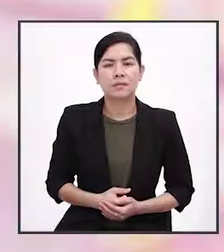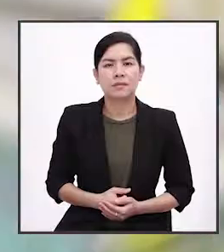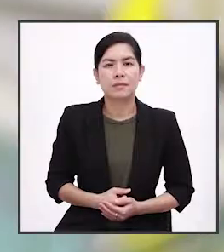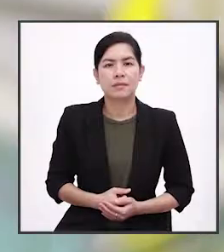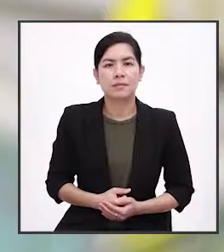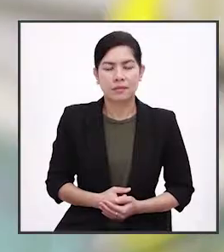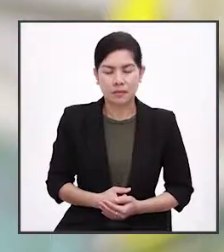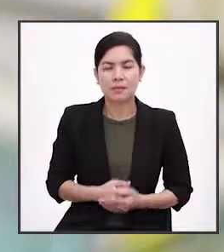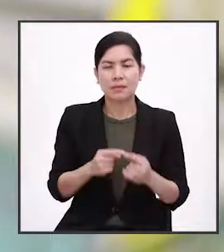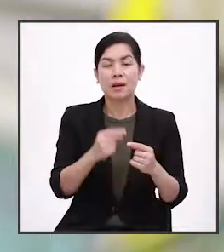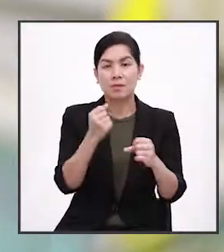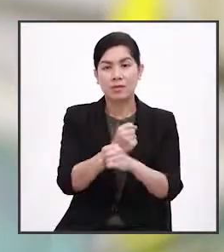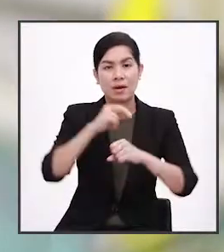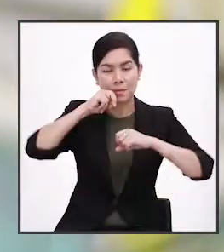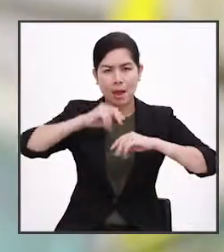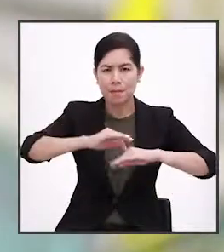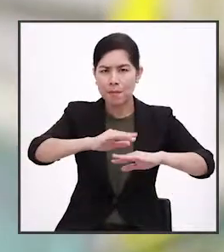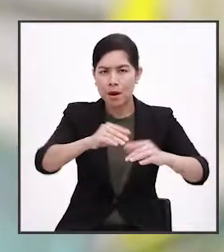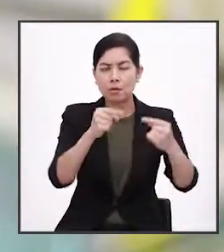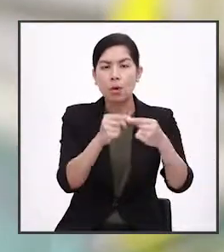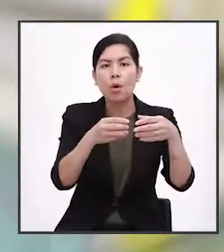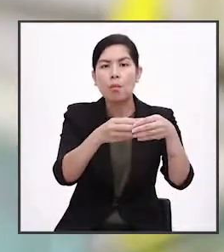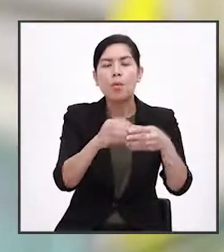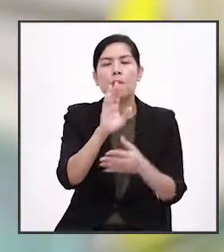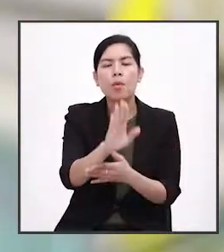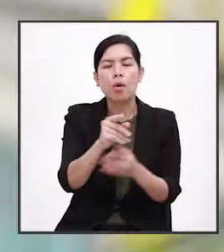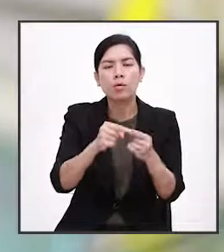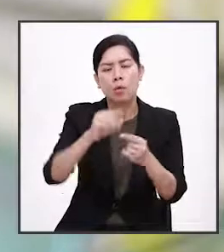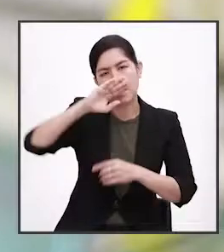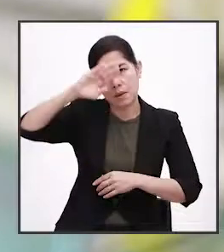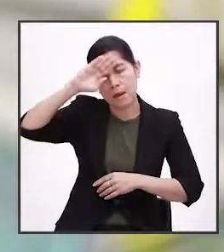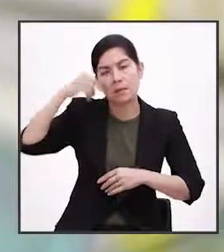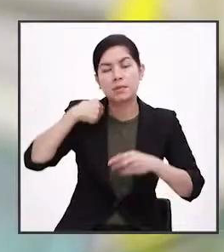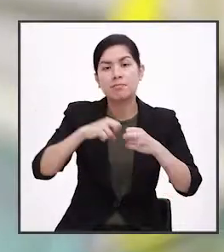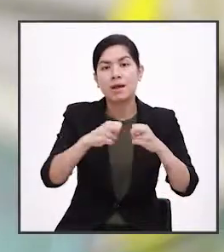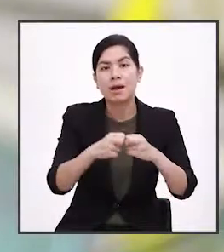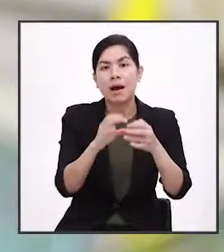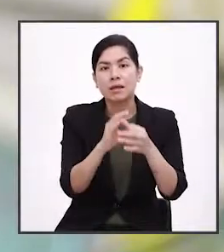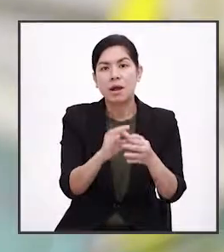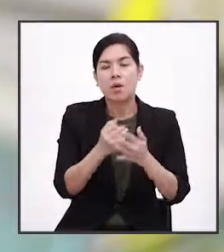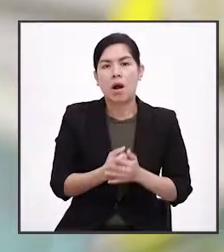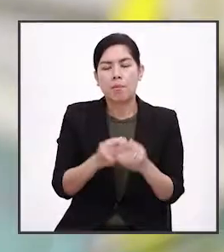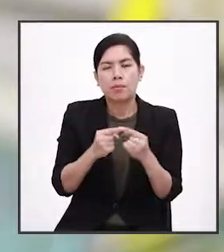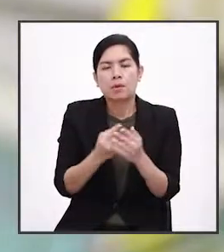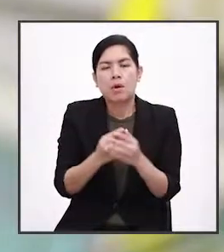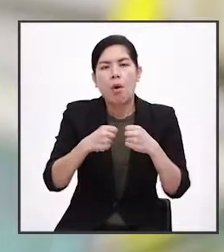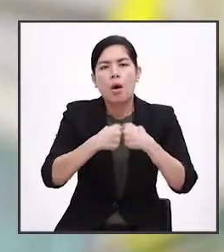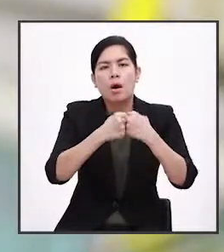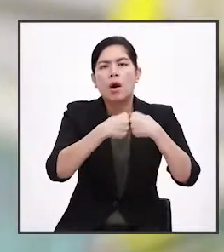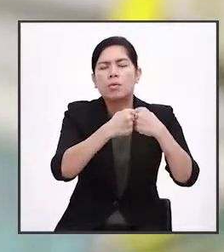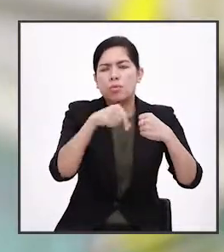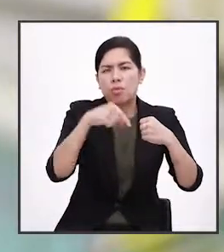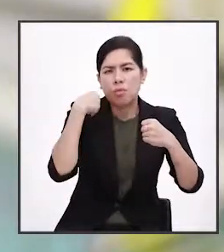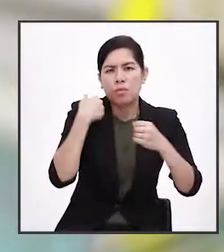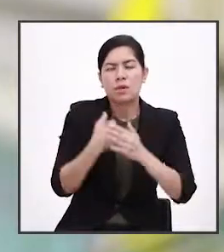สำหรับทาราบำบัดเนี่ยมันเหมาะกับผู้ป่วยที่มีปัญหาโรคข้อต่างๆนะครับเช่นมีการเรื่องของปวดข้อสะโพกปวดข้อเข่า